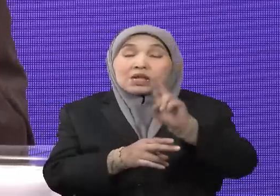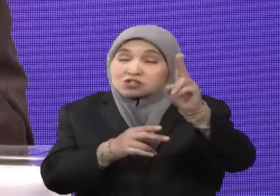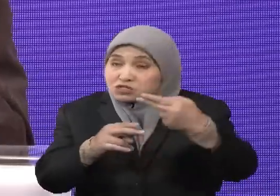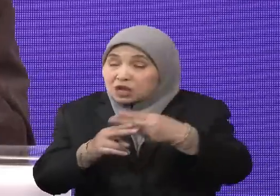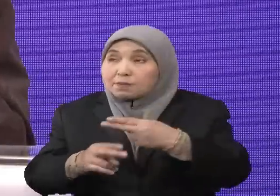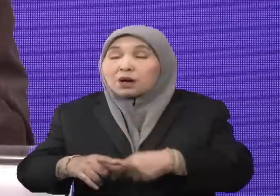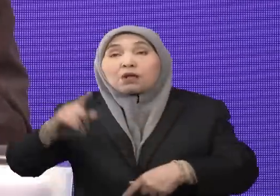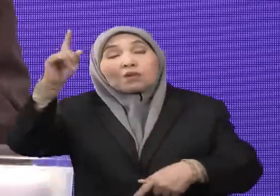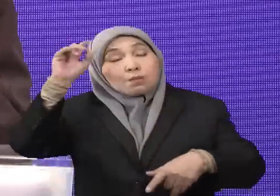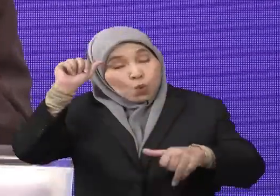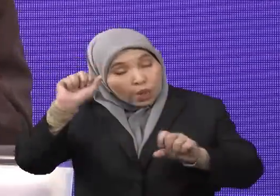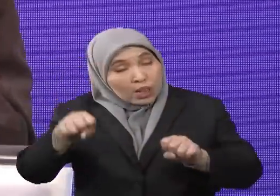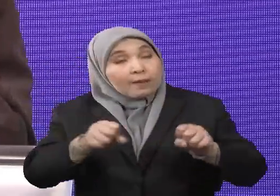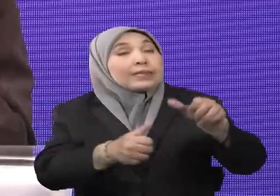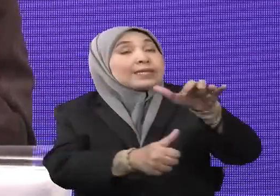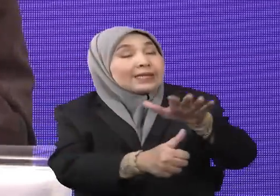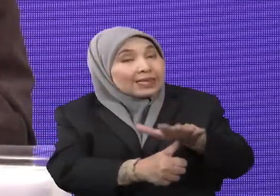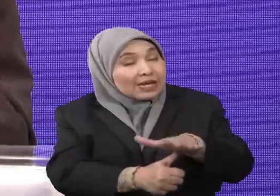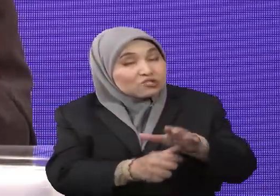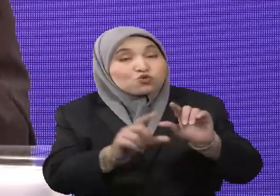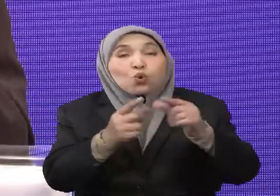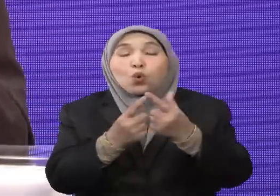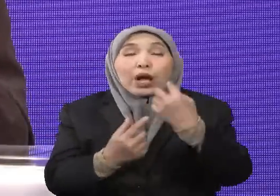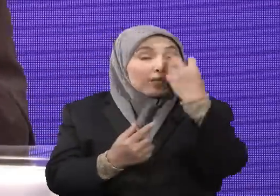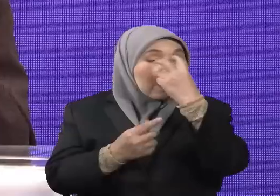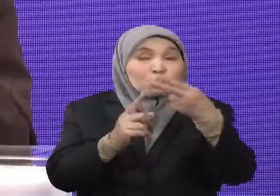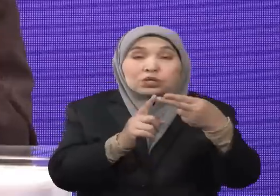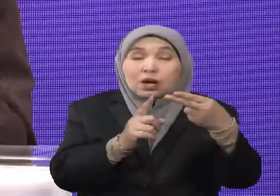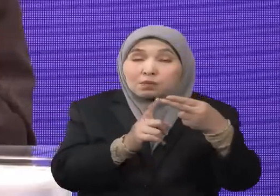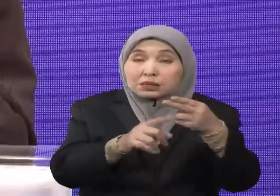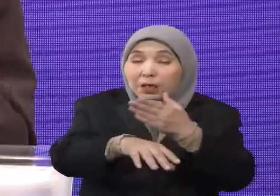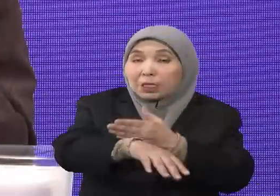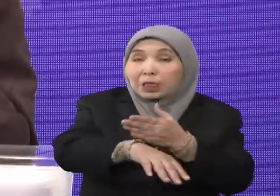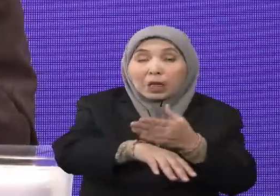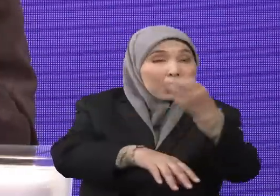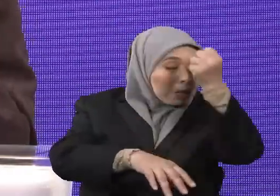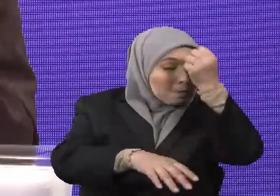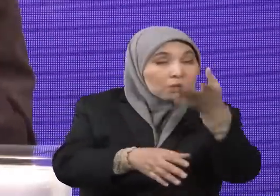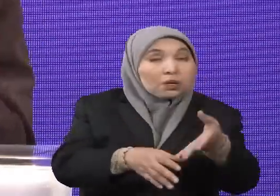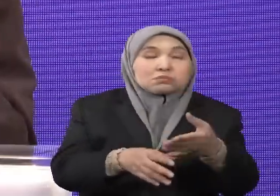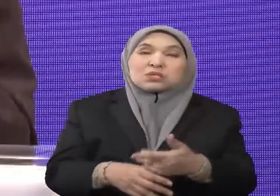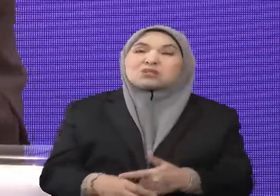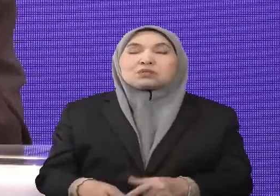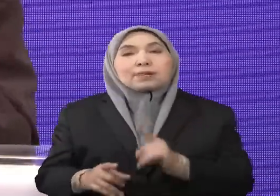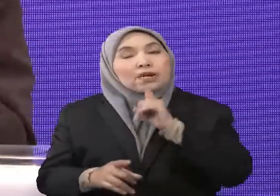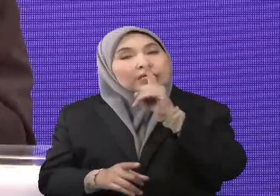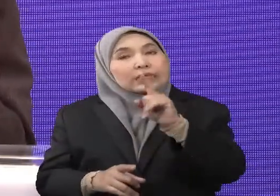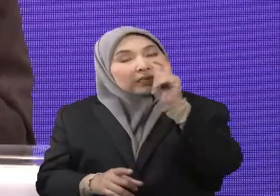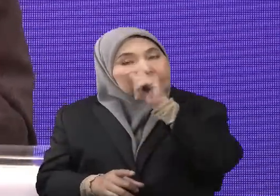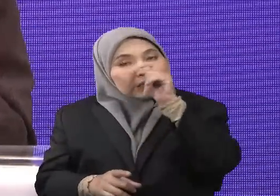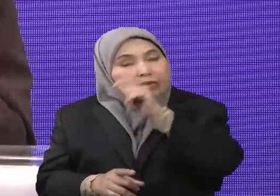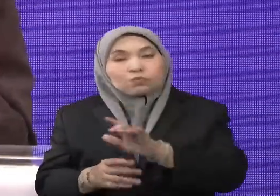pendosaan boleh menindas golongan yang kita butuh huruf yang mundur dan sebagainya jadi ini satu pendustaan waktu